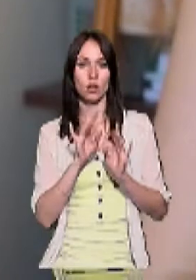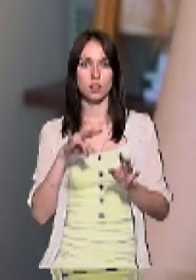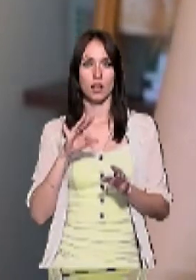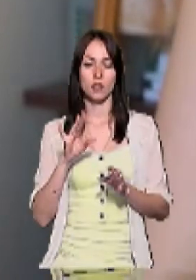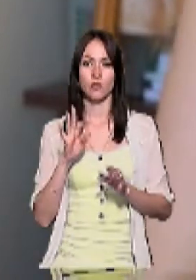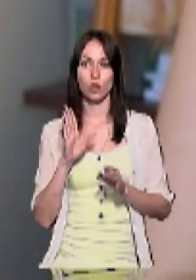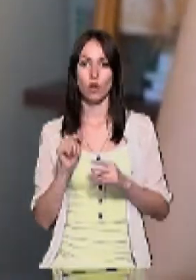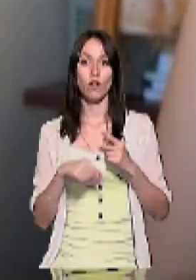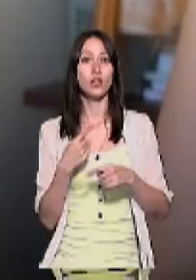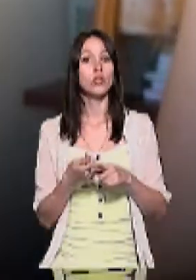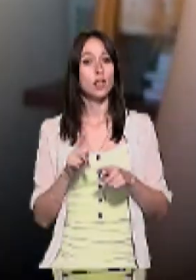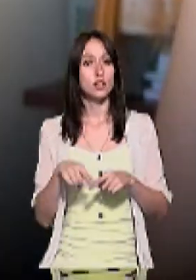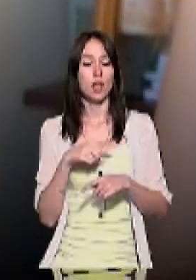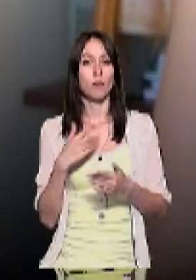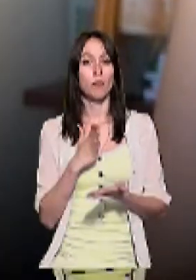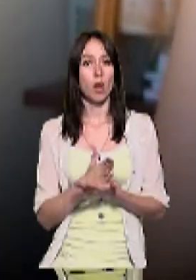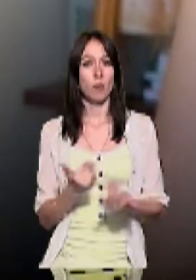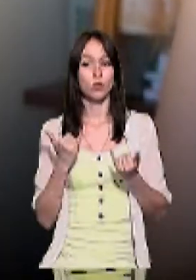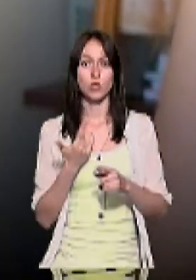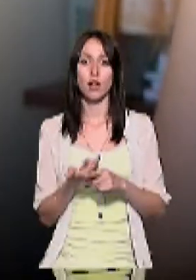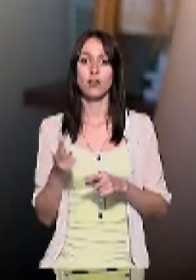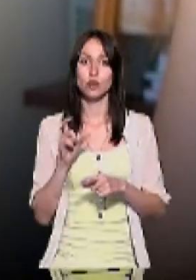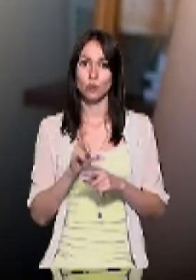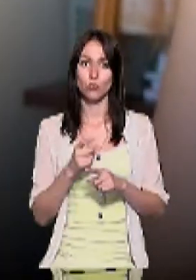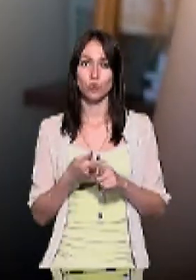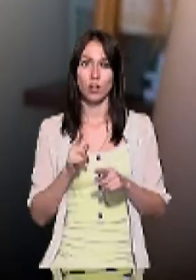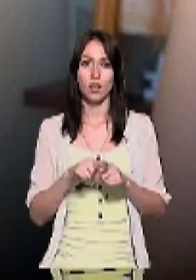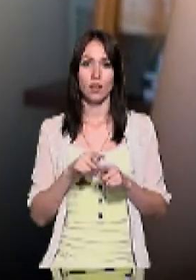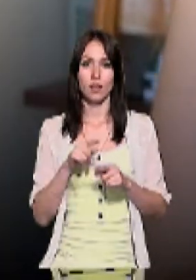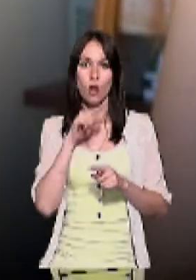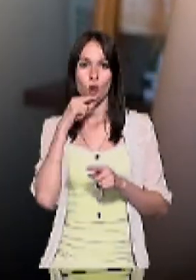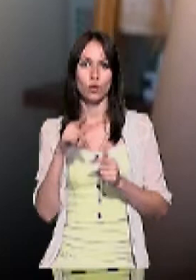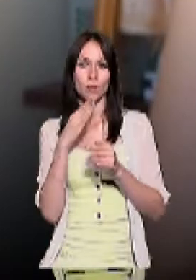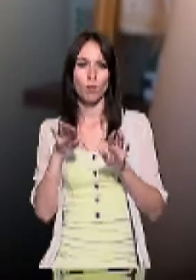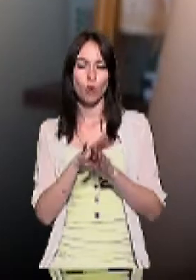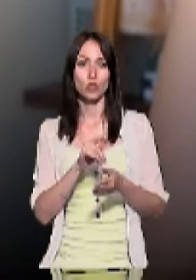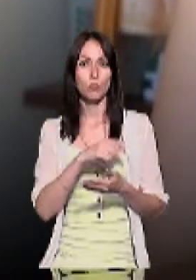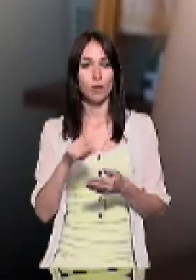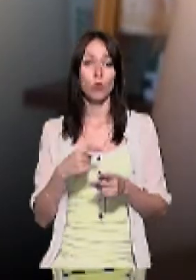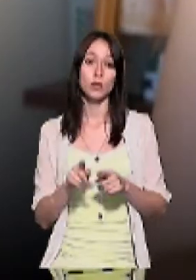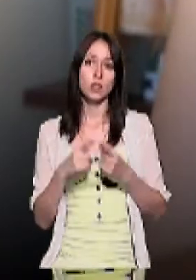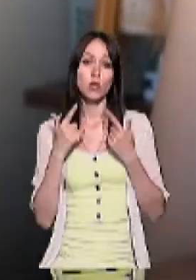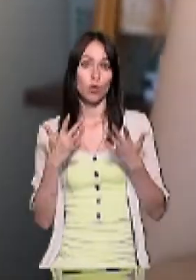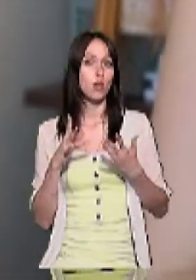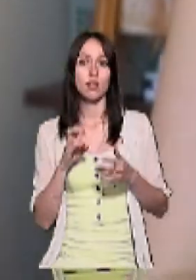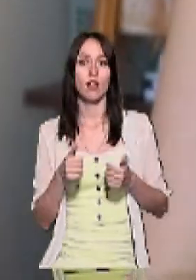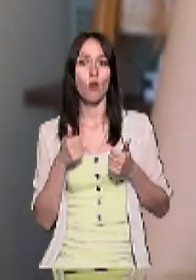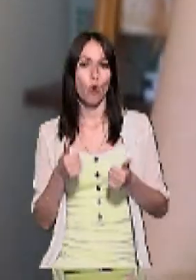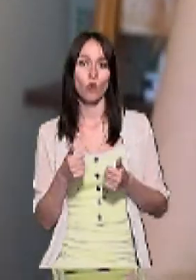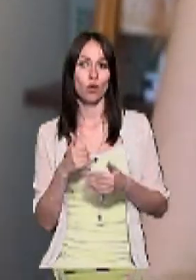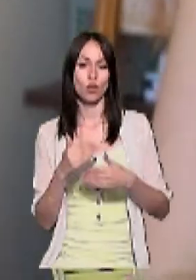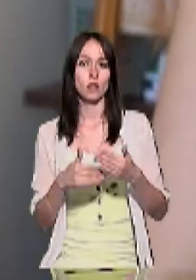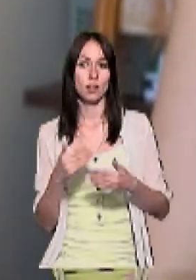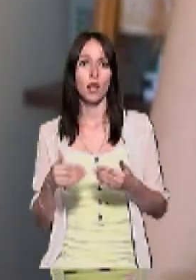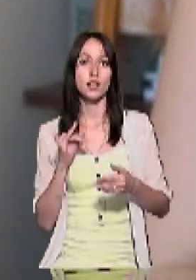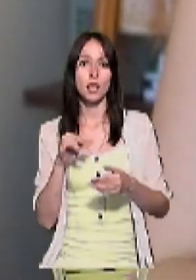І через те ми маємо зараз доволі такий русифікований правопис, і це однозначно не хороша тенденція.